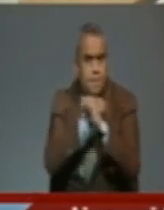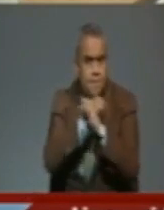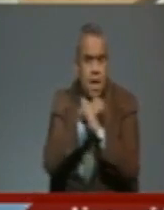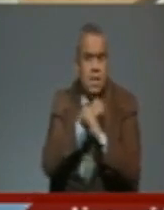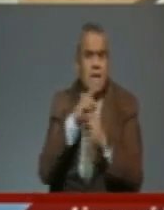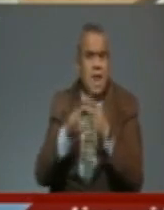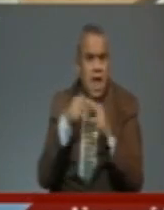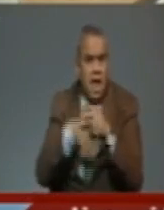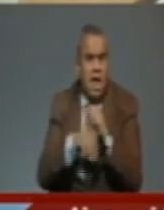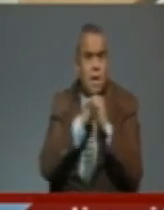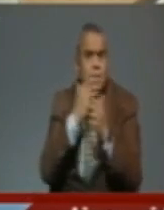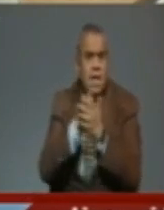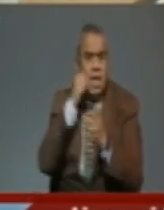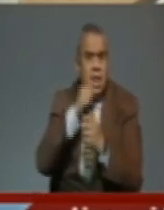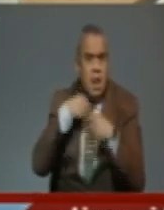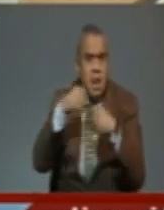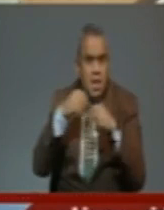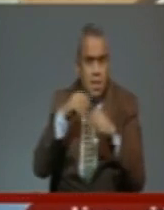الى شقيقه ليبيا، زائد مبنى